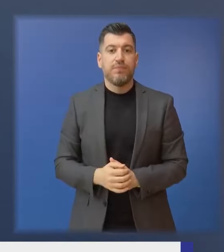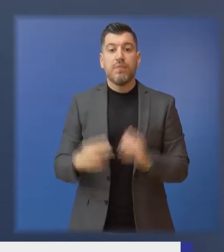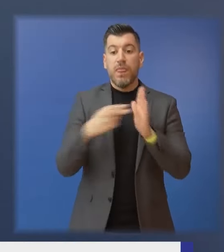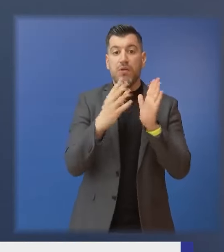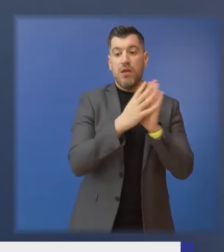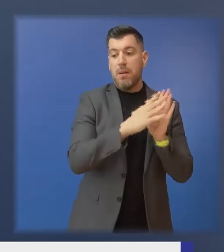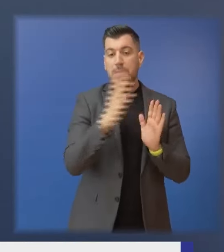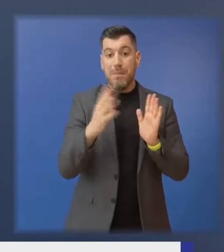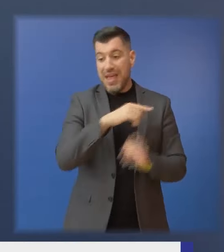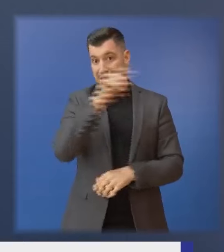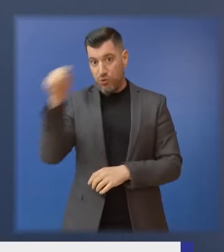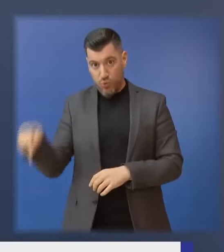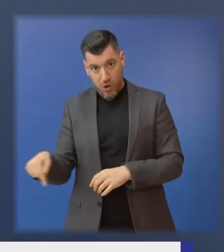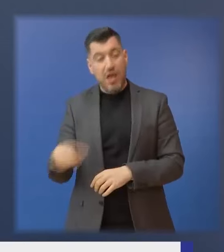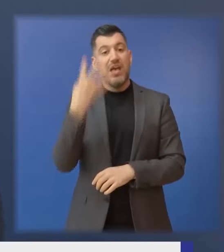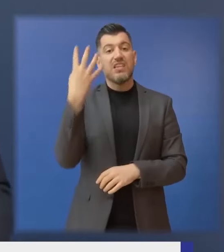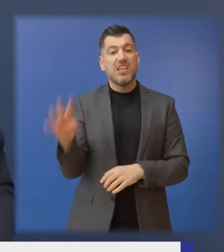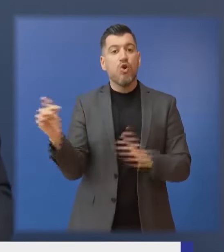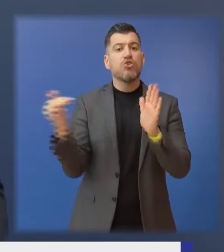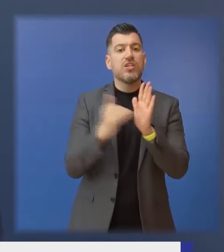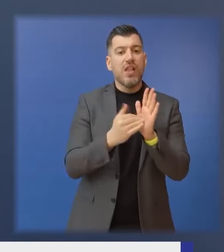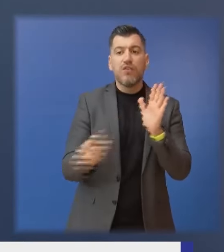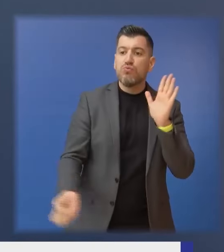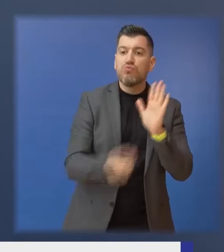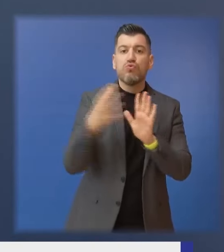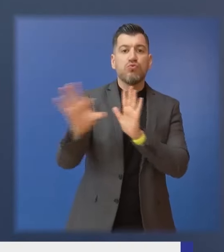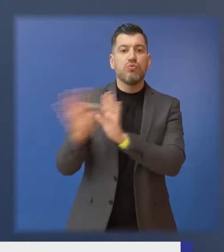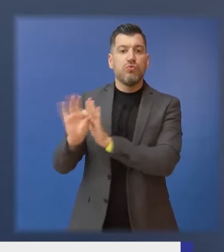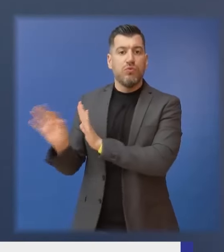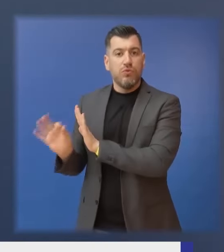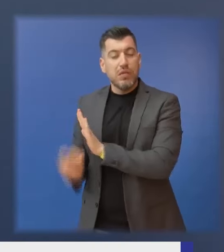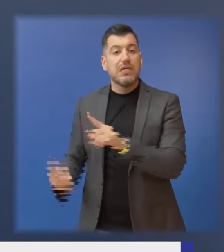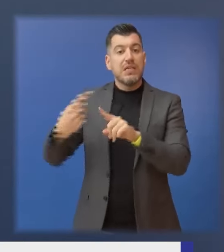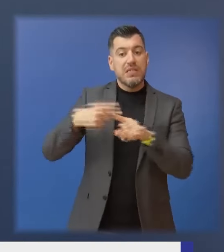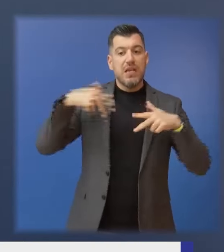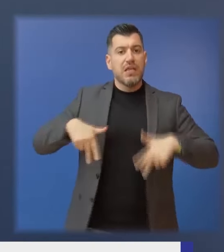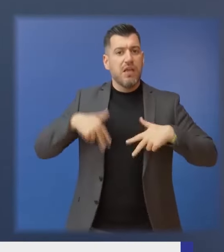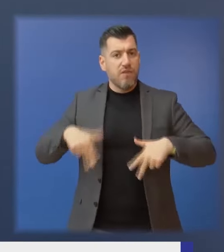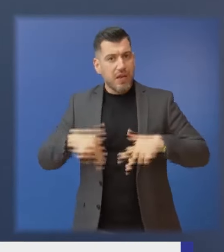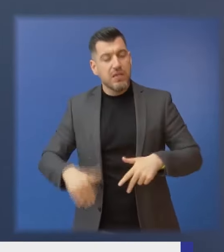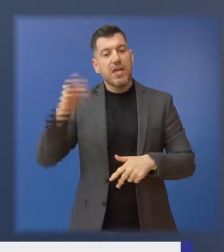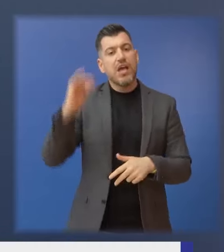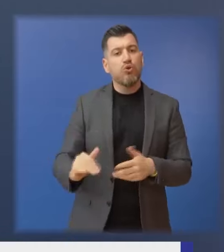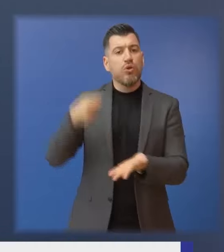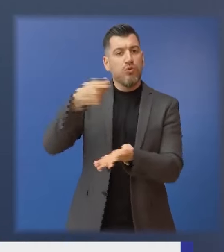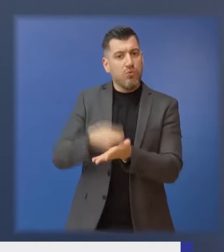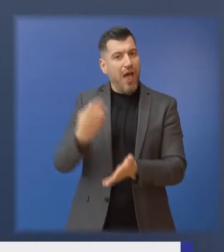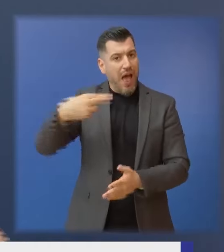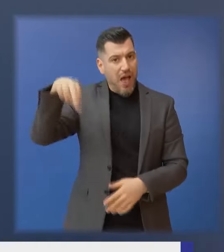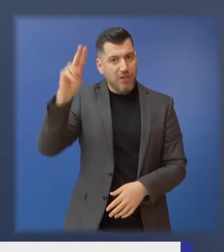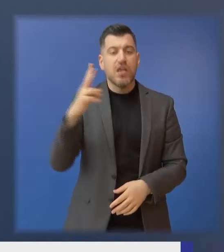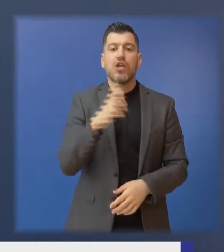δημιουργήθηκαν 400.000 νέες θέσεις εργασίας ενώ παράλληλα με τις παρεμβάσεις της κυβέρνησης ο κατώτατος μισθός έχει αυξηθεί κατά